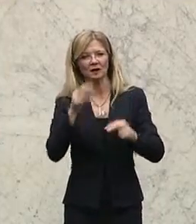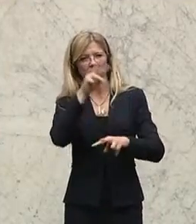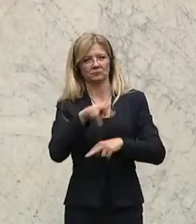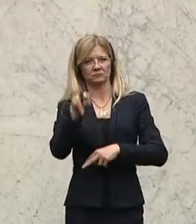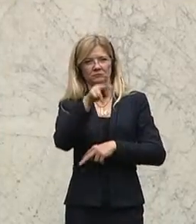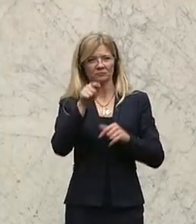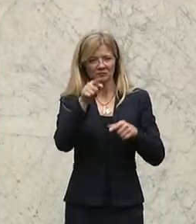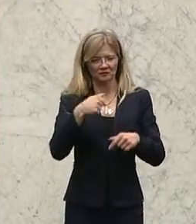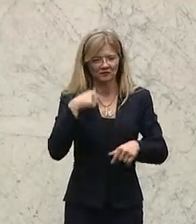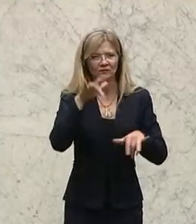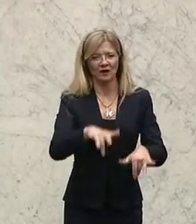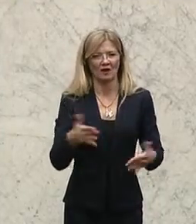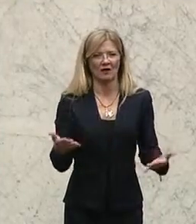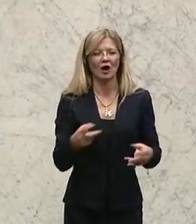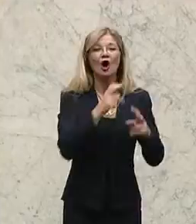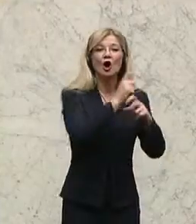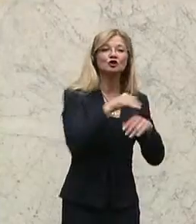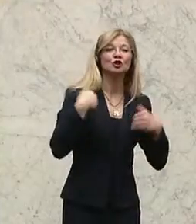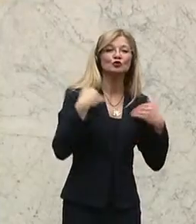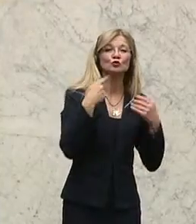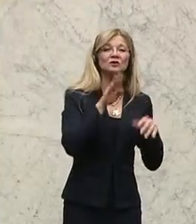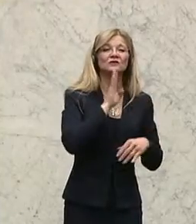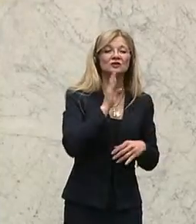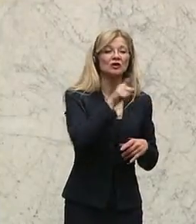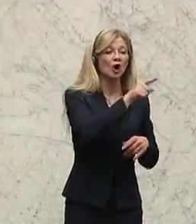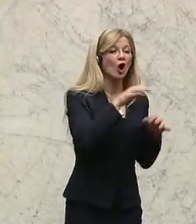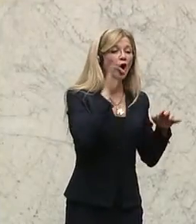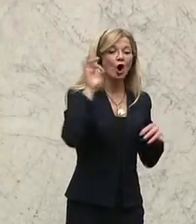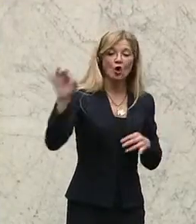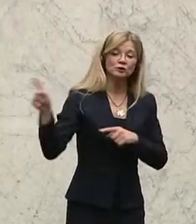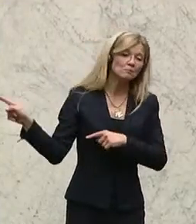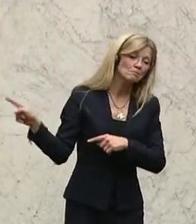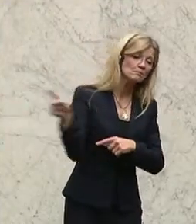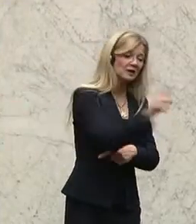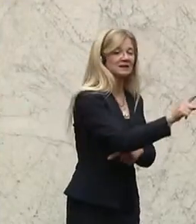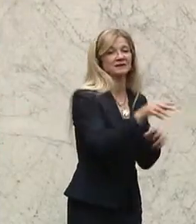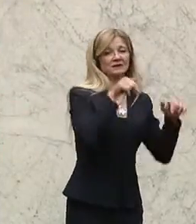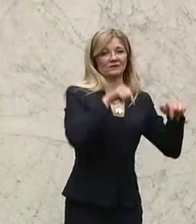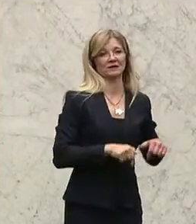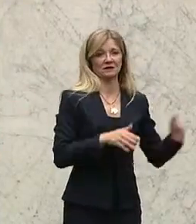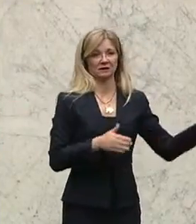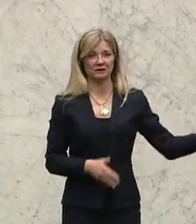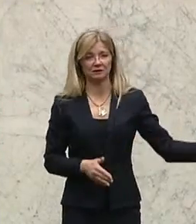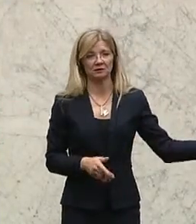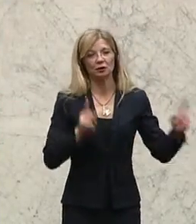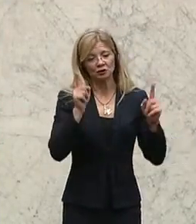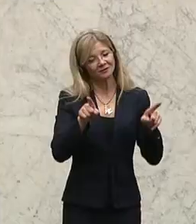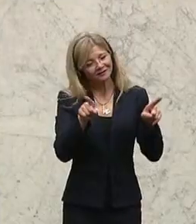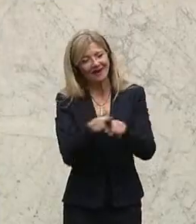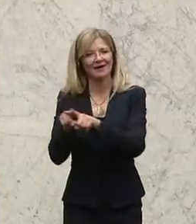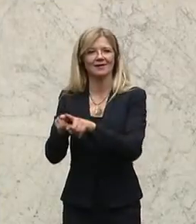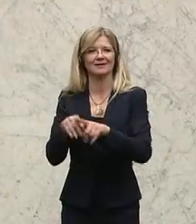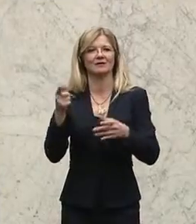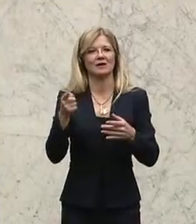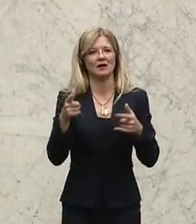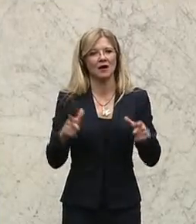österreichische Gesundheitsversicherung vom Osten bis zum Westen gleiche Leistungen zu gleichen Konditionen anbietet, aber nicht selber Institutionen einrichtet